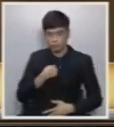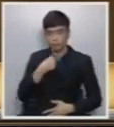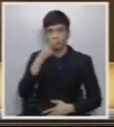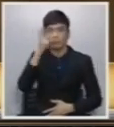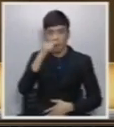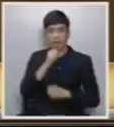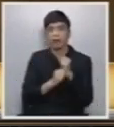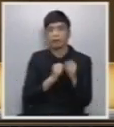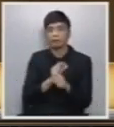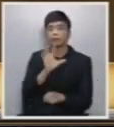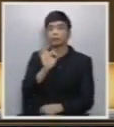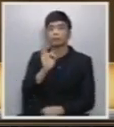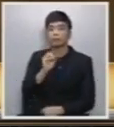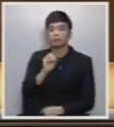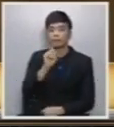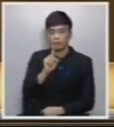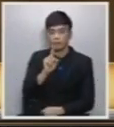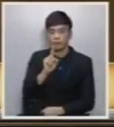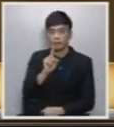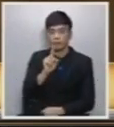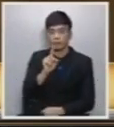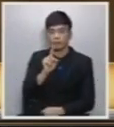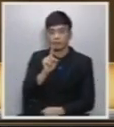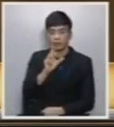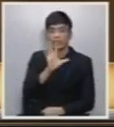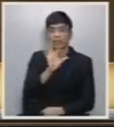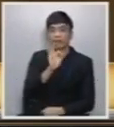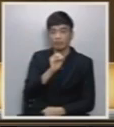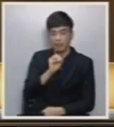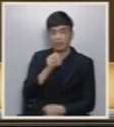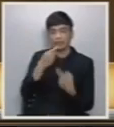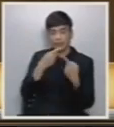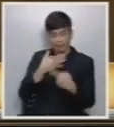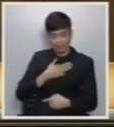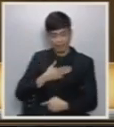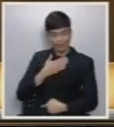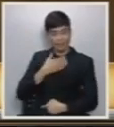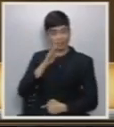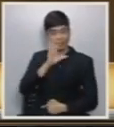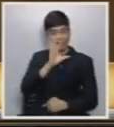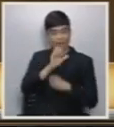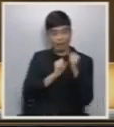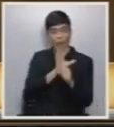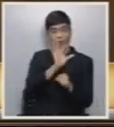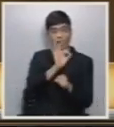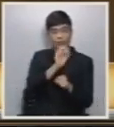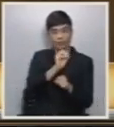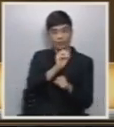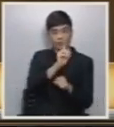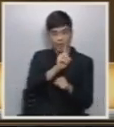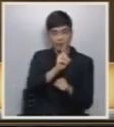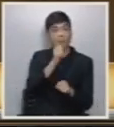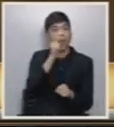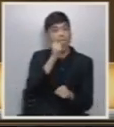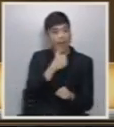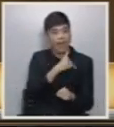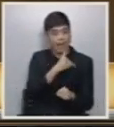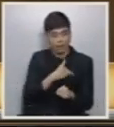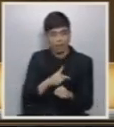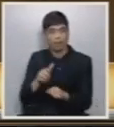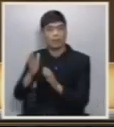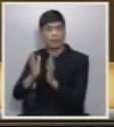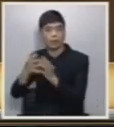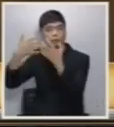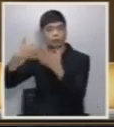ล้วเมื่อมันมีสถานที่ก่อสร้างมาอยู่ใกล้ๆทั้งเสียงทั้งฝุ่นก็เข้าใจครับว่าความทุกข์ของคนที่เป็นญาตินั้น